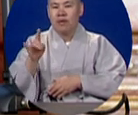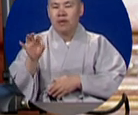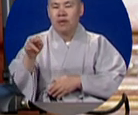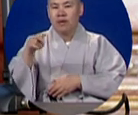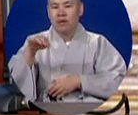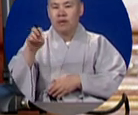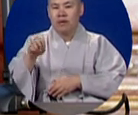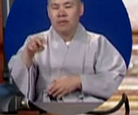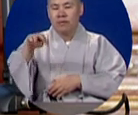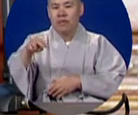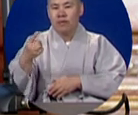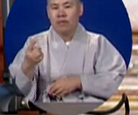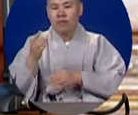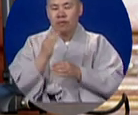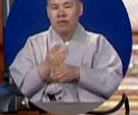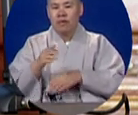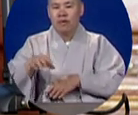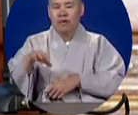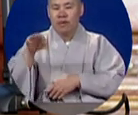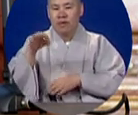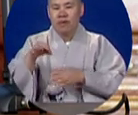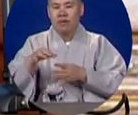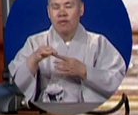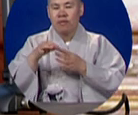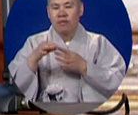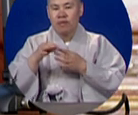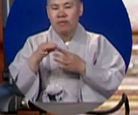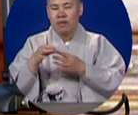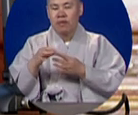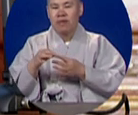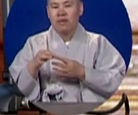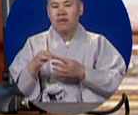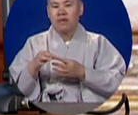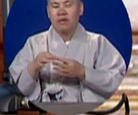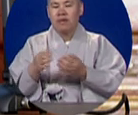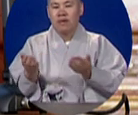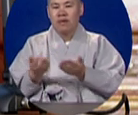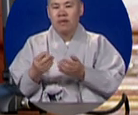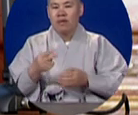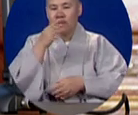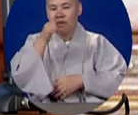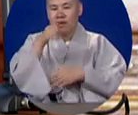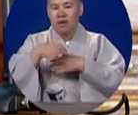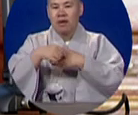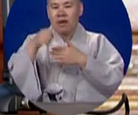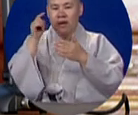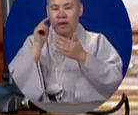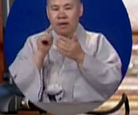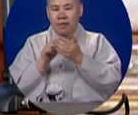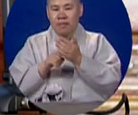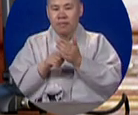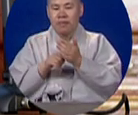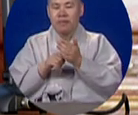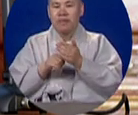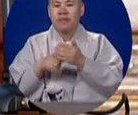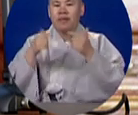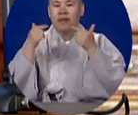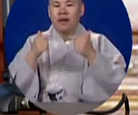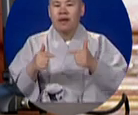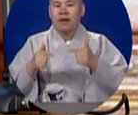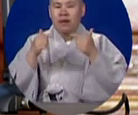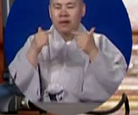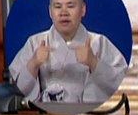작의가 첫 번째인데 이게 첫 번째 하는 일이에요 그래서 이 중생의 마음이라는 것은 항상